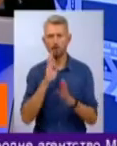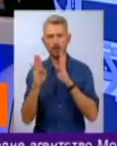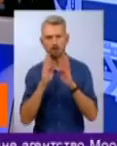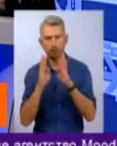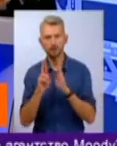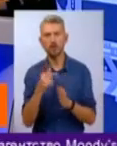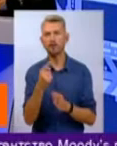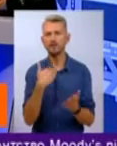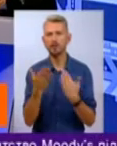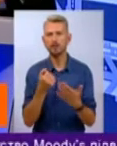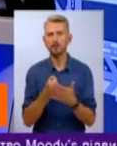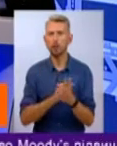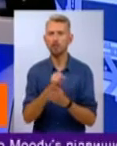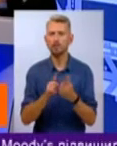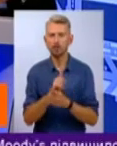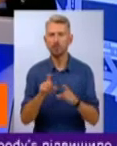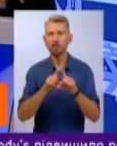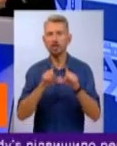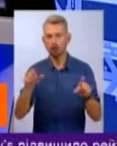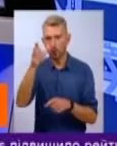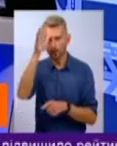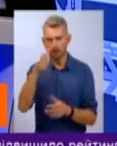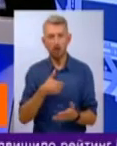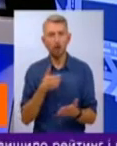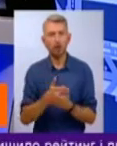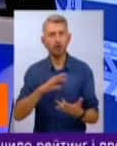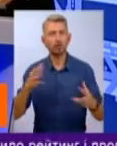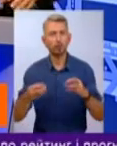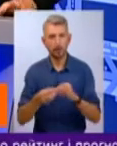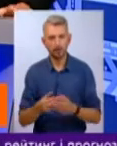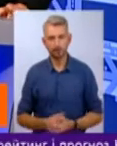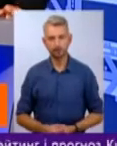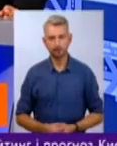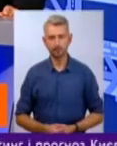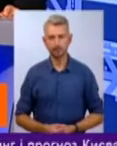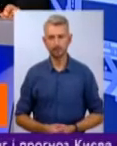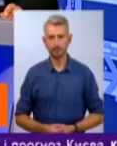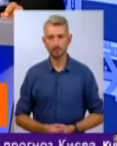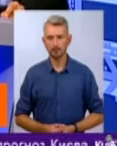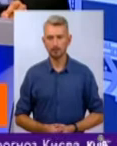як ви ставитеся до змін у шкільній освіті. І от результат.